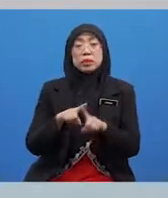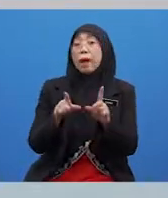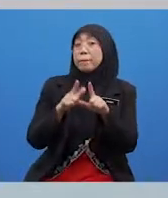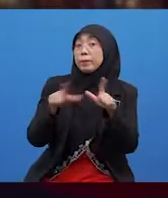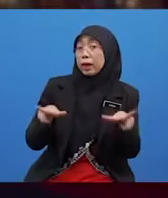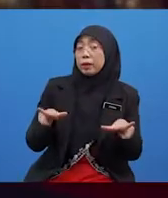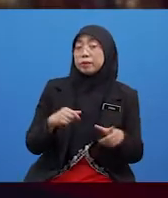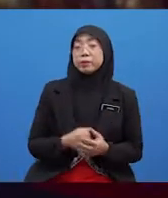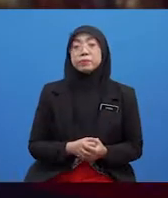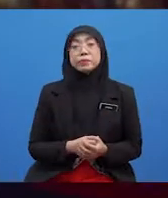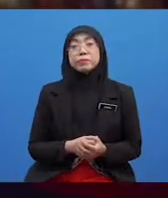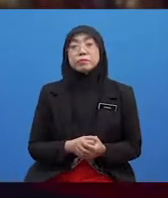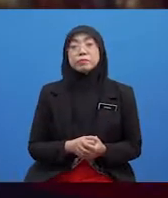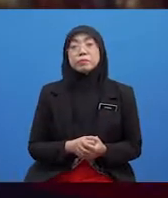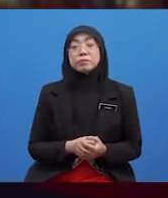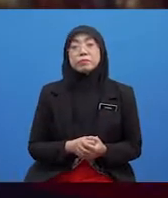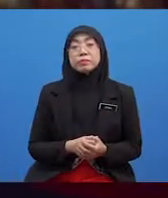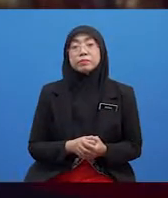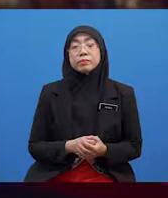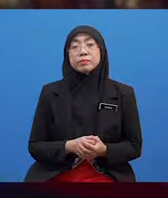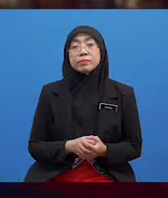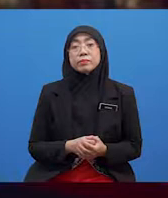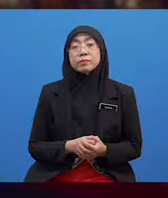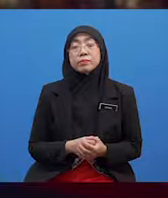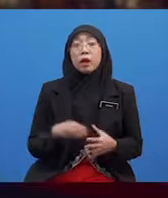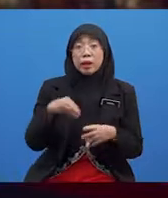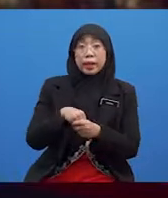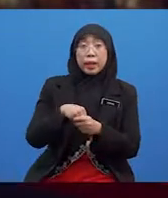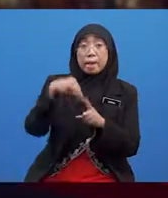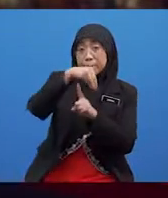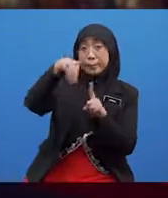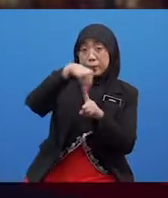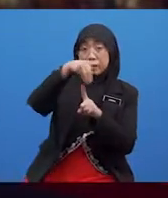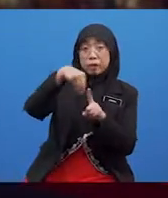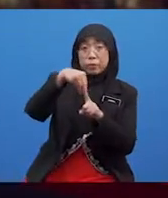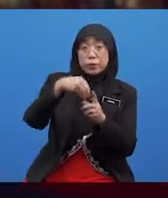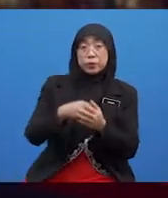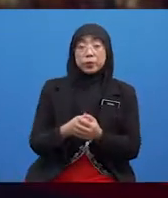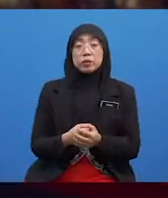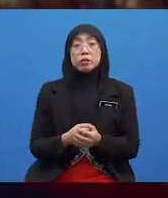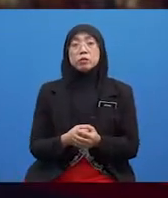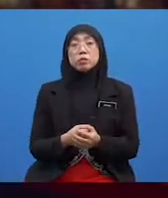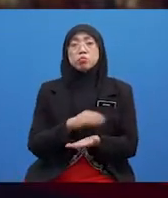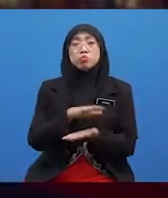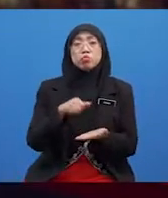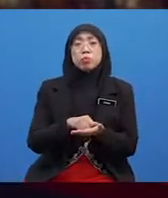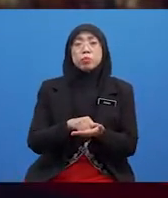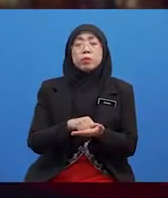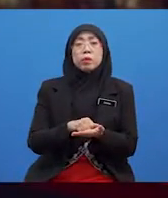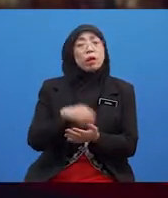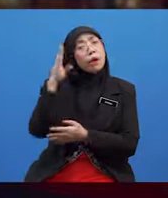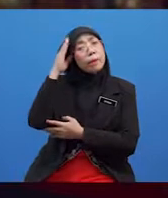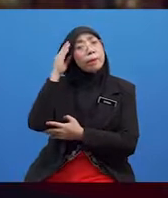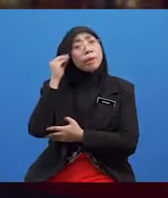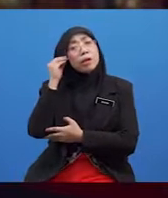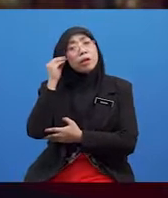individu. Contohnya, sekiranya kita dibesarkan dalam suasana kampung di mana kita